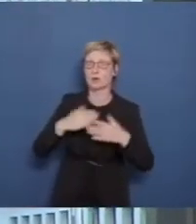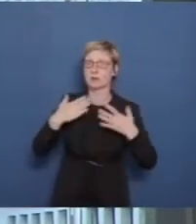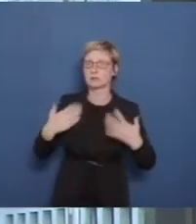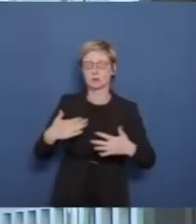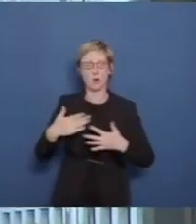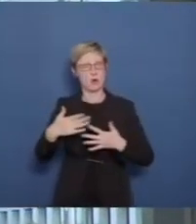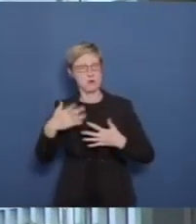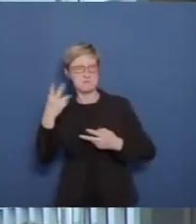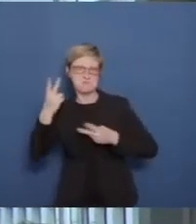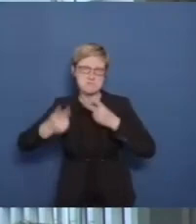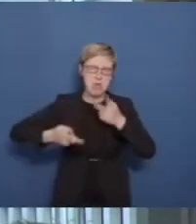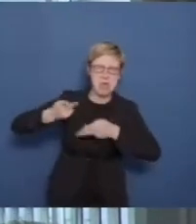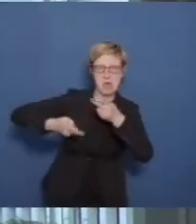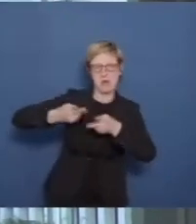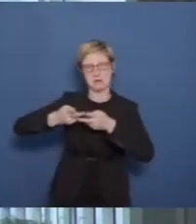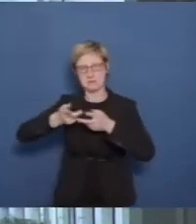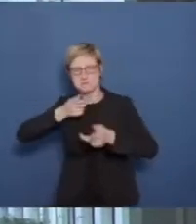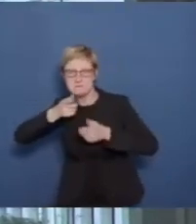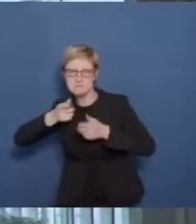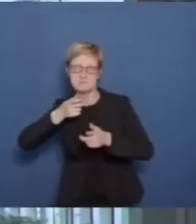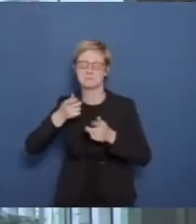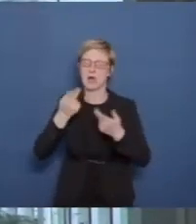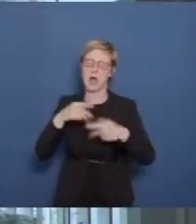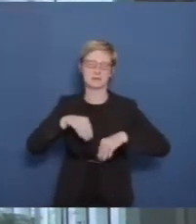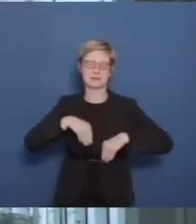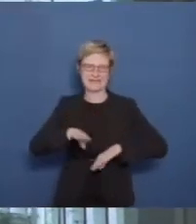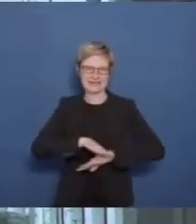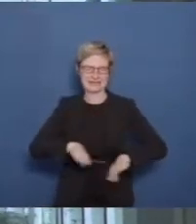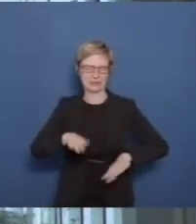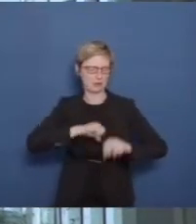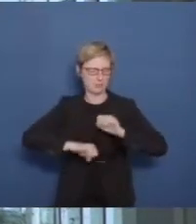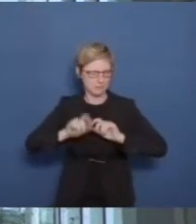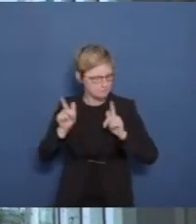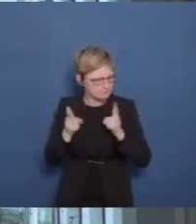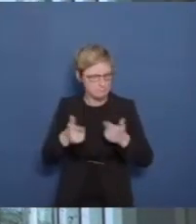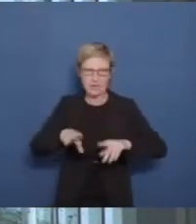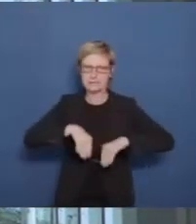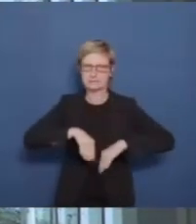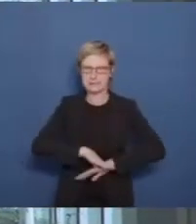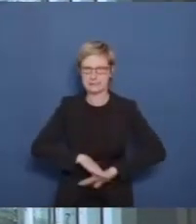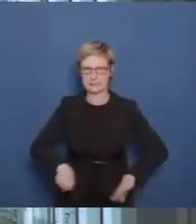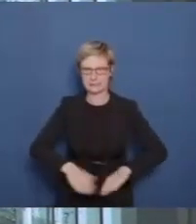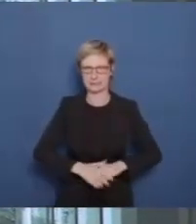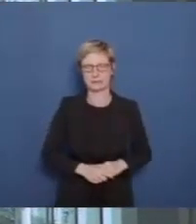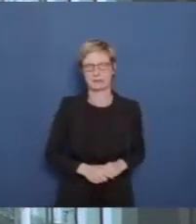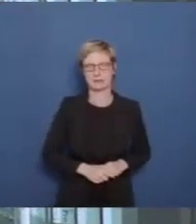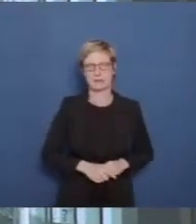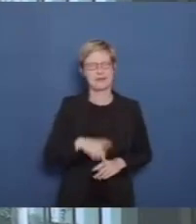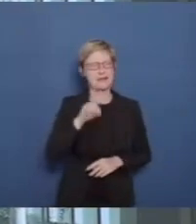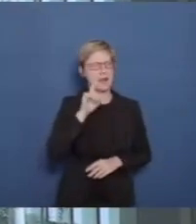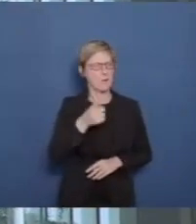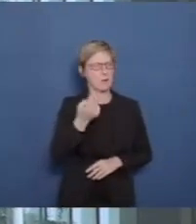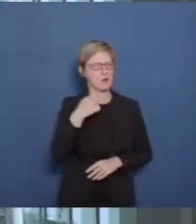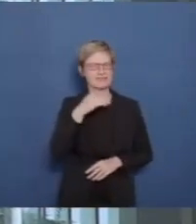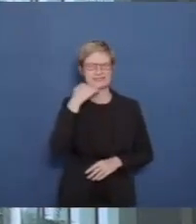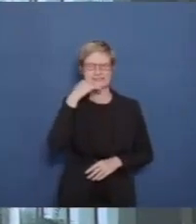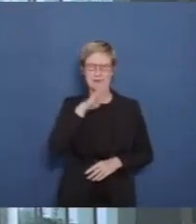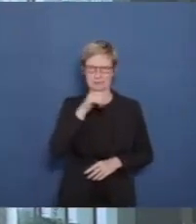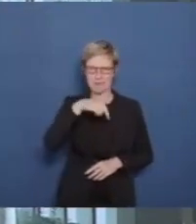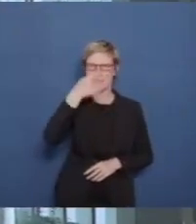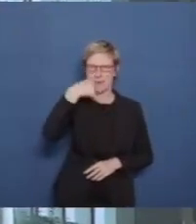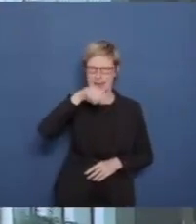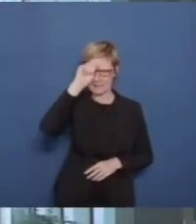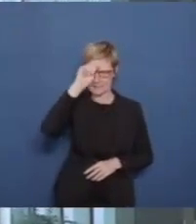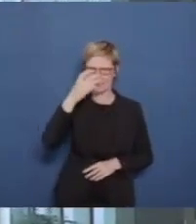alle, die dieser Religion angehören. Besonders empörend war es, dass hier, ich glaube, es war am Samstag in Berlin,